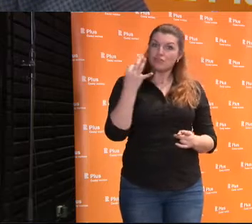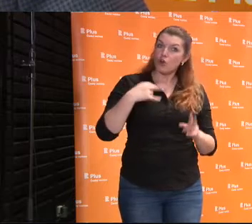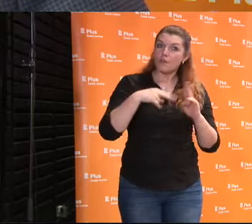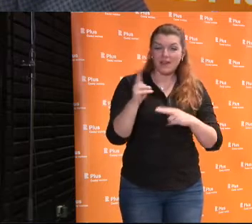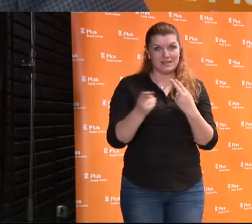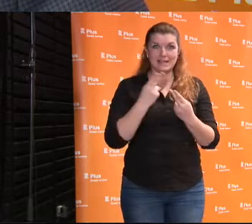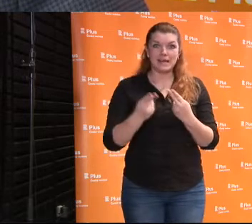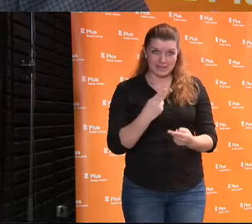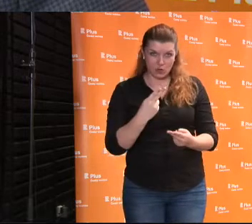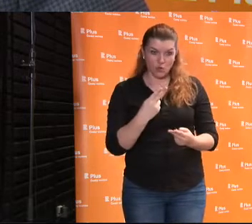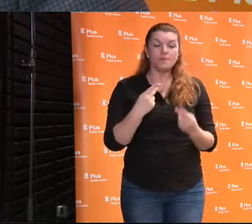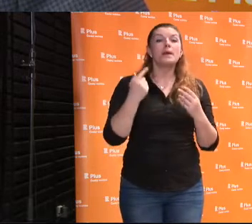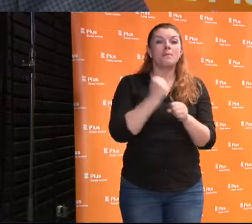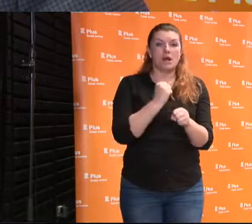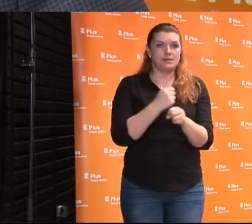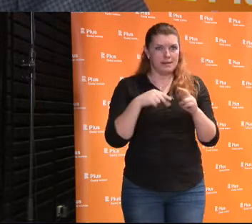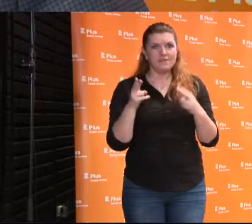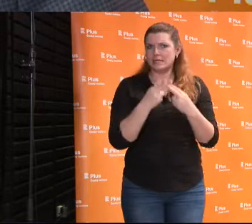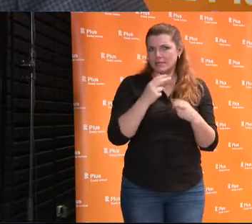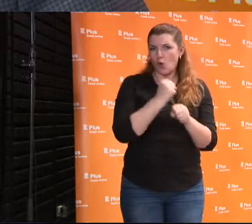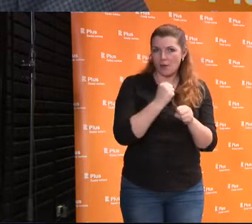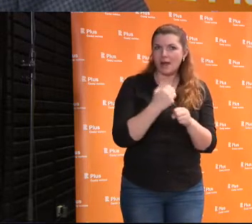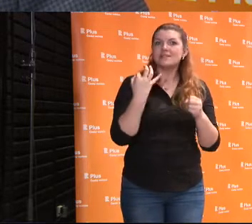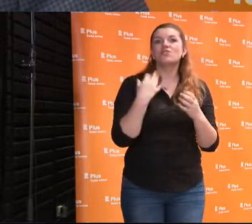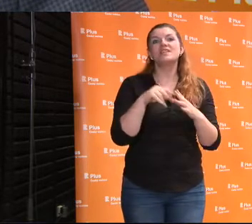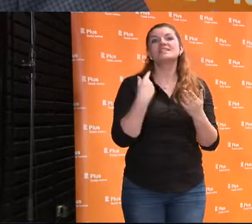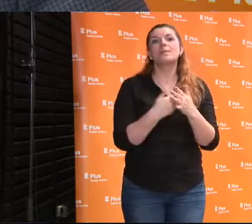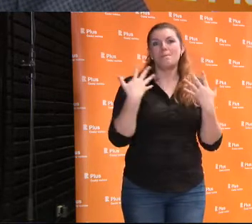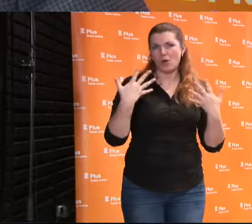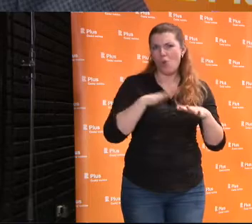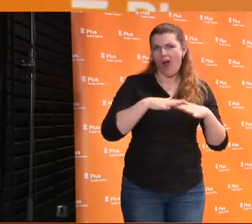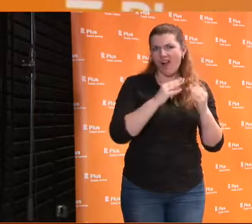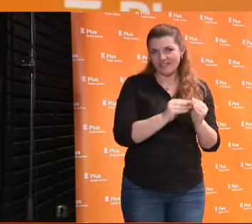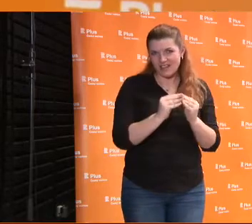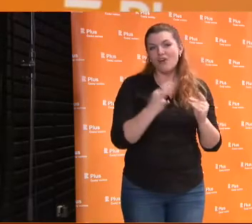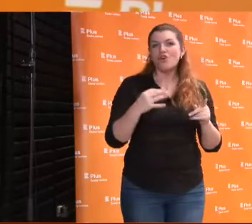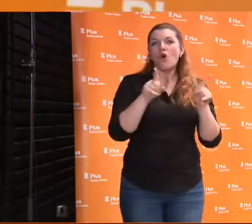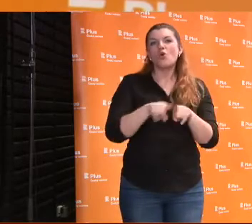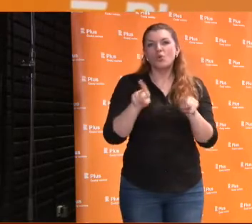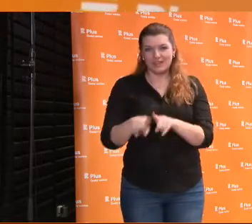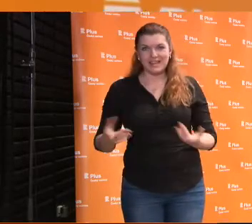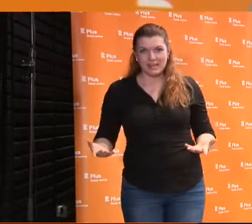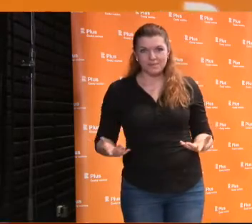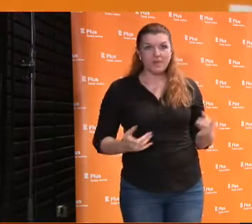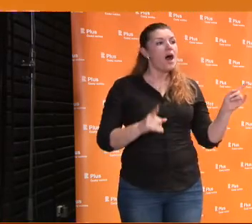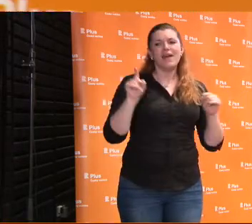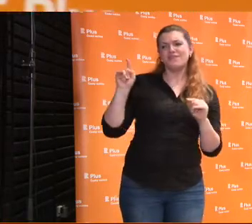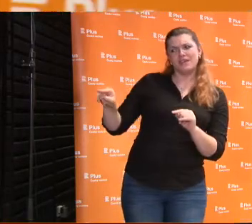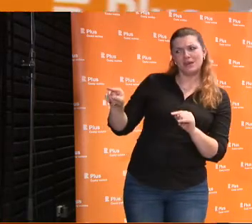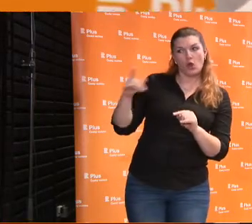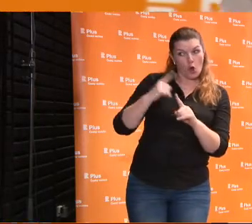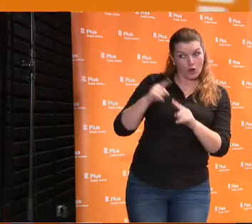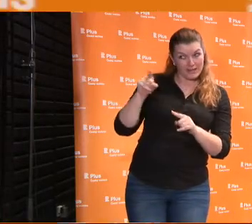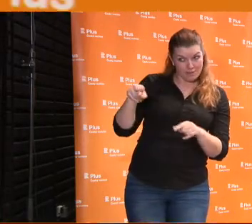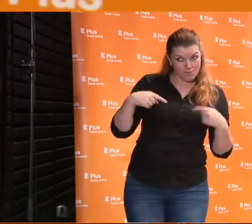ohroženy. Jsou to činnosti rutinní a zejména činnosti manuální. No, když vás s dovolením vrátím k té úvodní otázce, tak vy jako expert na vzdělávání ve